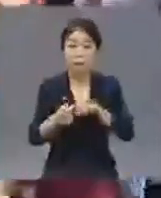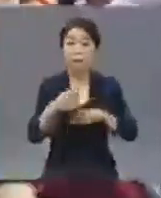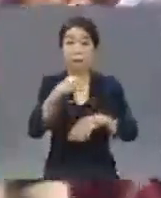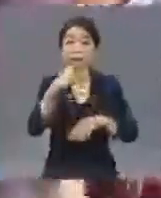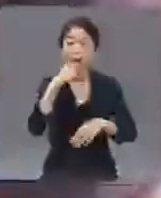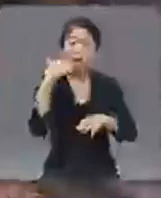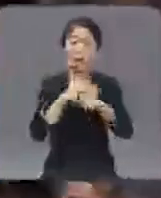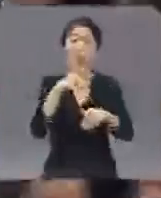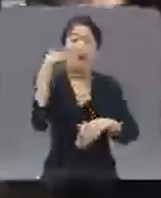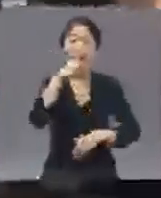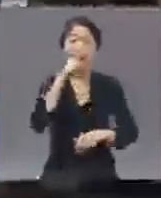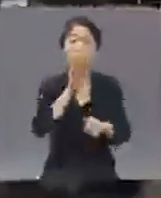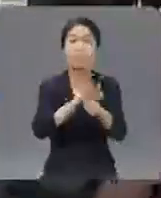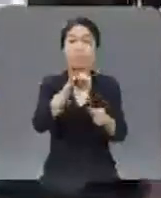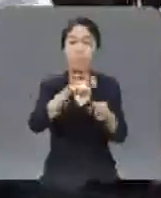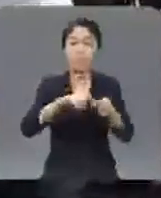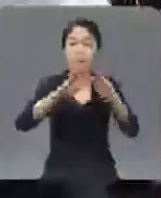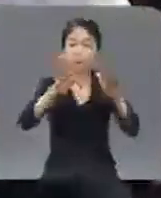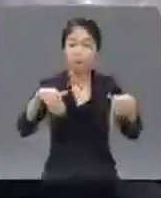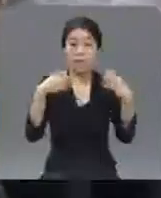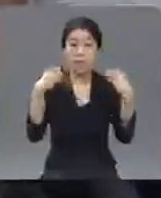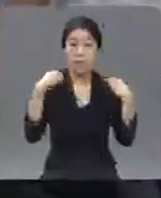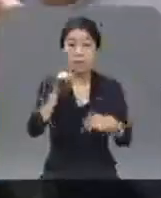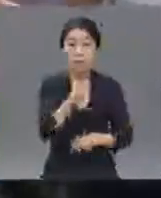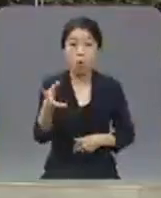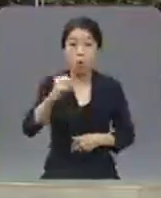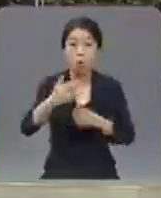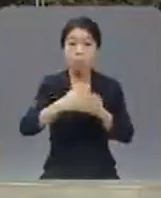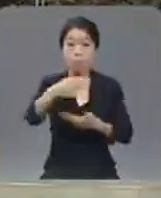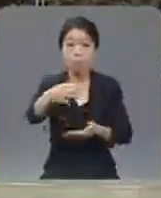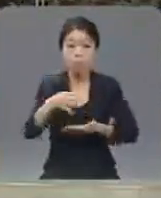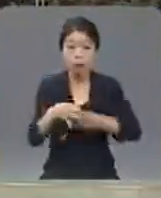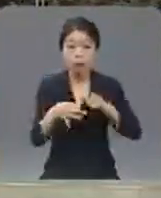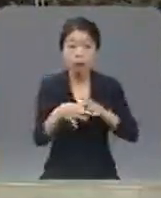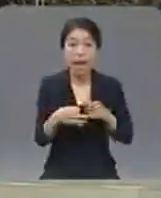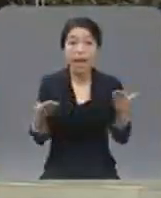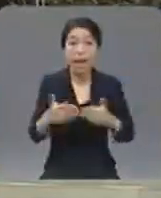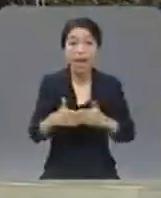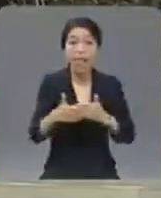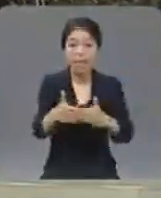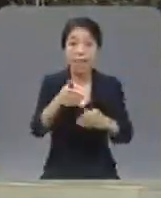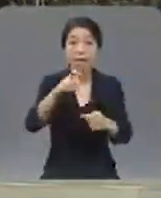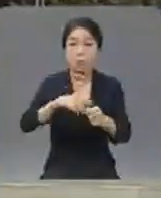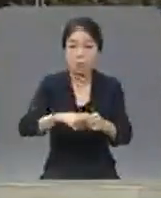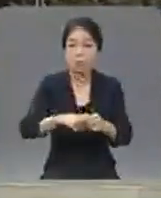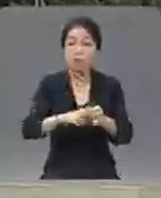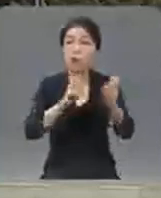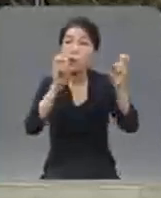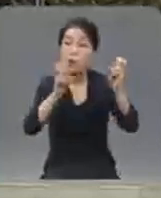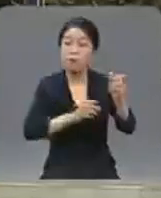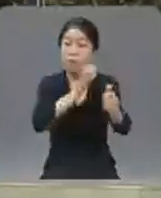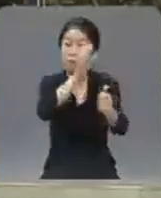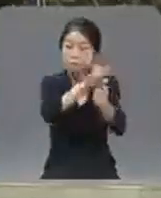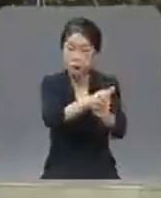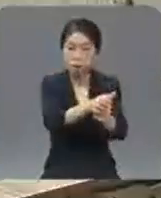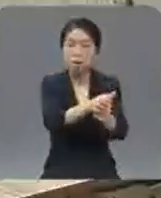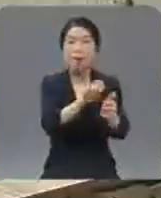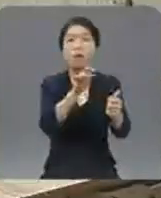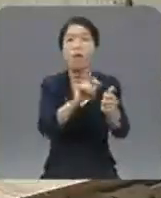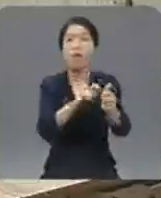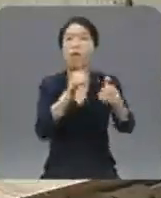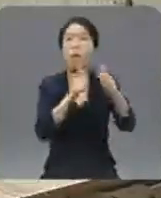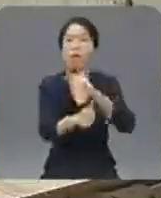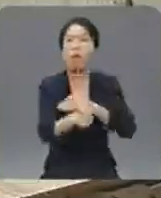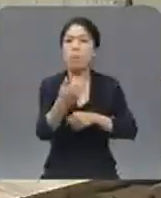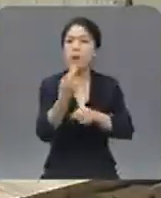소금지원을 위해 전라남도의 5억원 가량의 보조금을 받았고 실무진행을 위해 a 업체에 총괄 위임했는데 a 업체